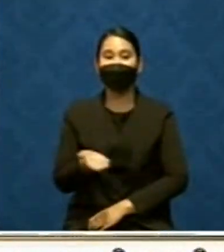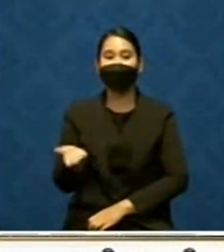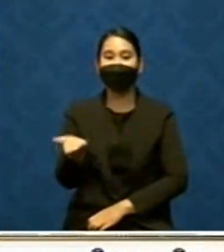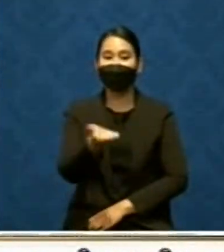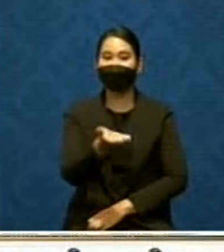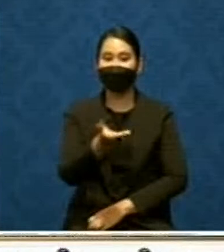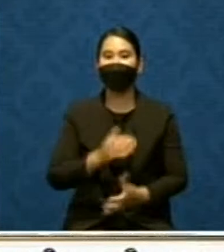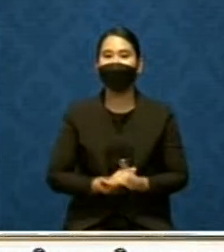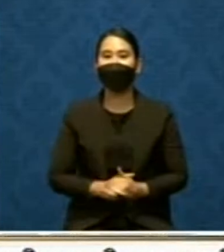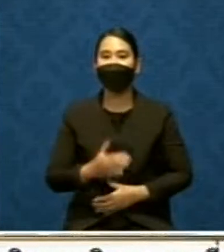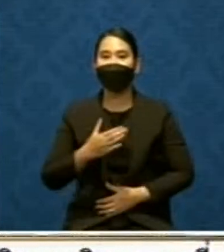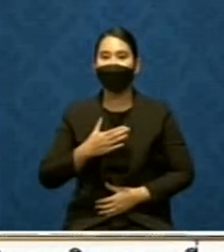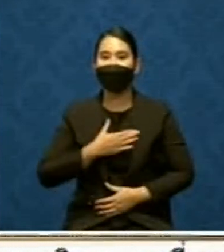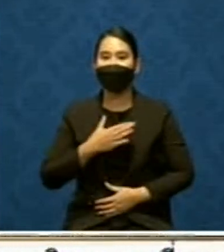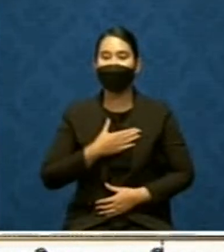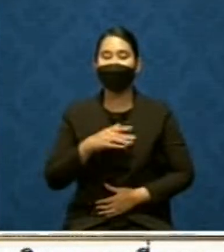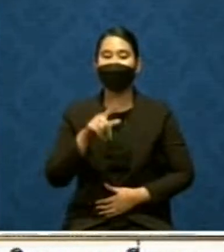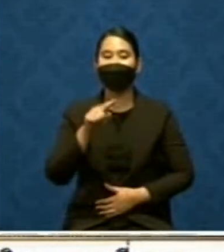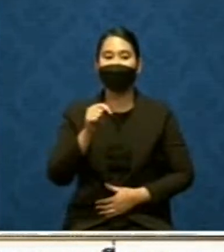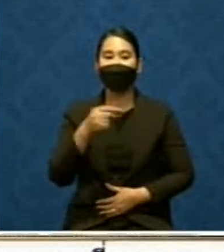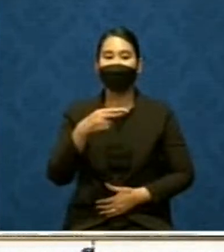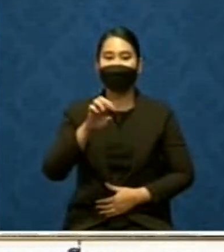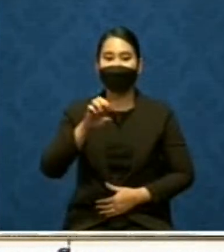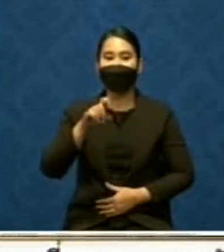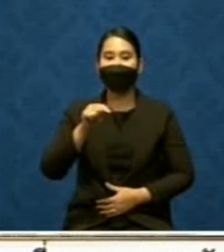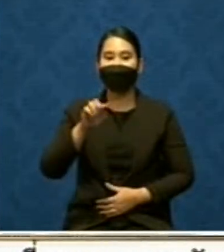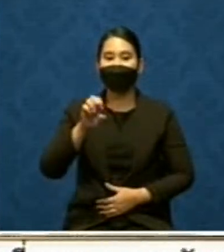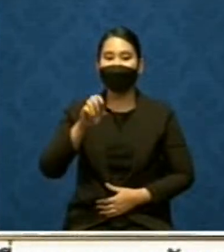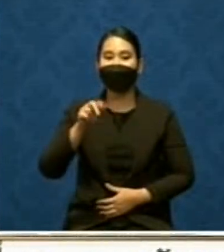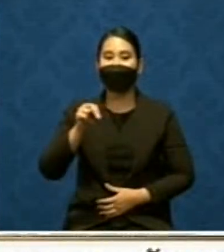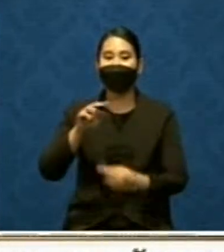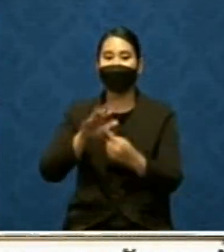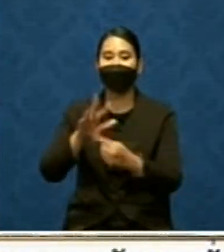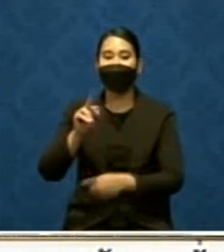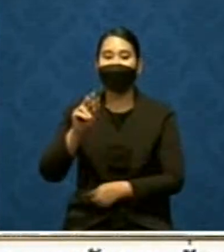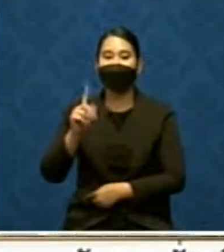กระผมนายทิตินันแสงนาคสมาชิกสภาผู้แทนราษฎรเขต1ขอนแก่น